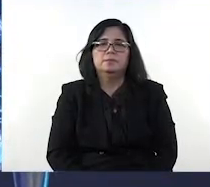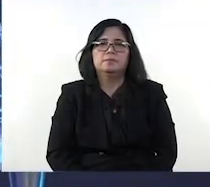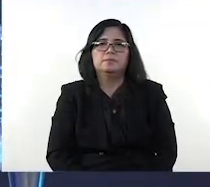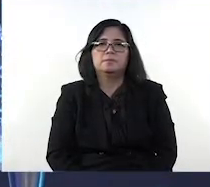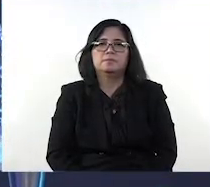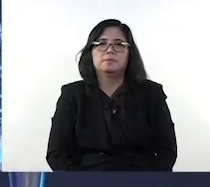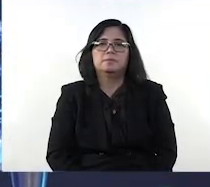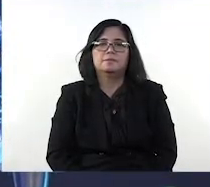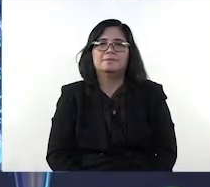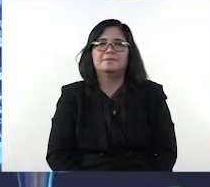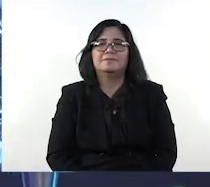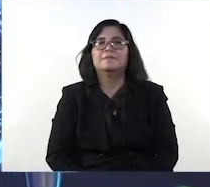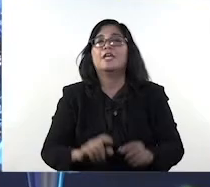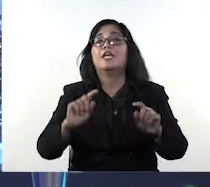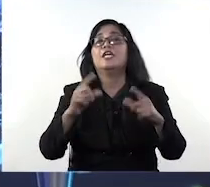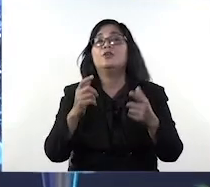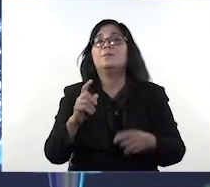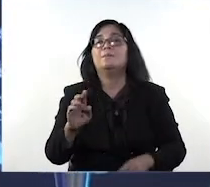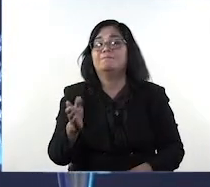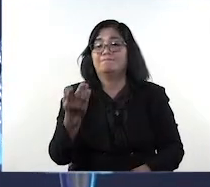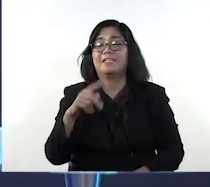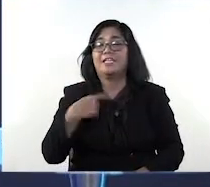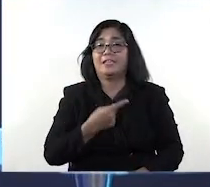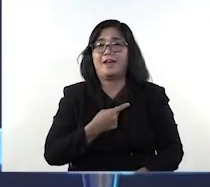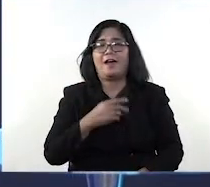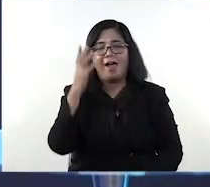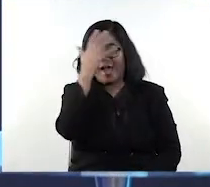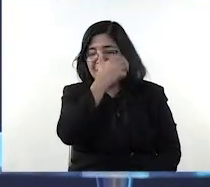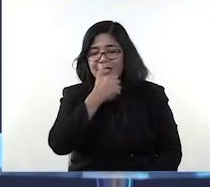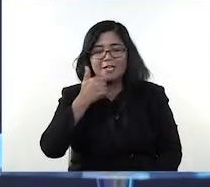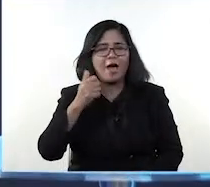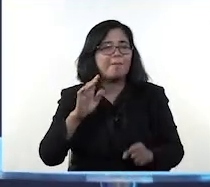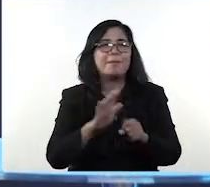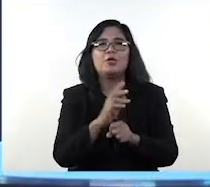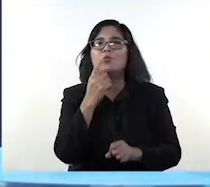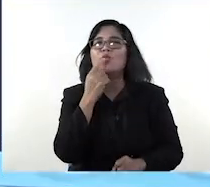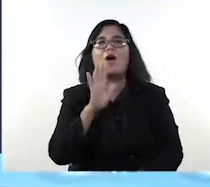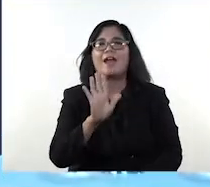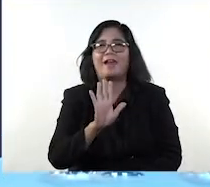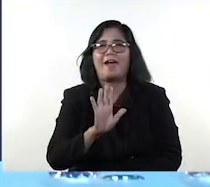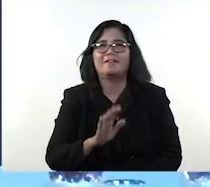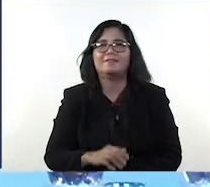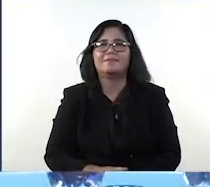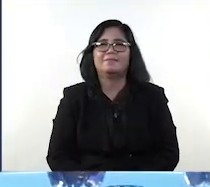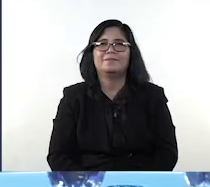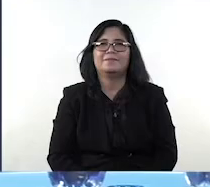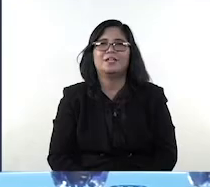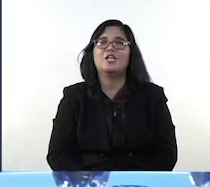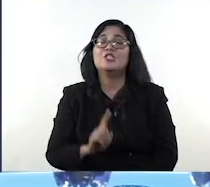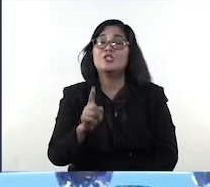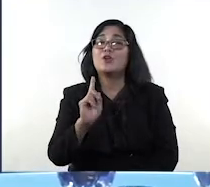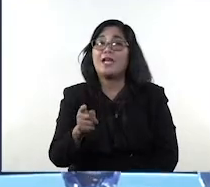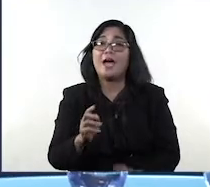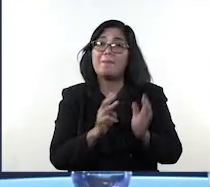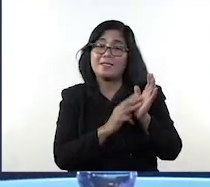Our Lives color for hai hidup kita indah dan berwarna-warni Hai Justru karena masalah dan tantangan